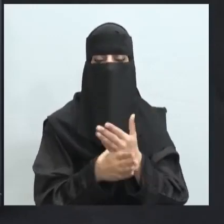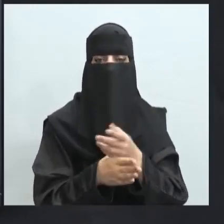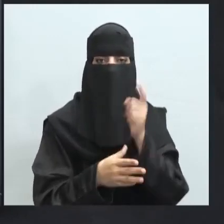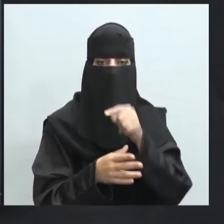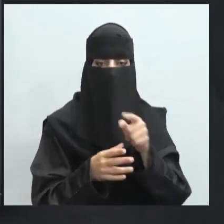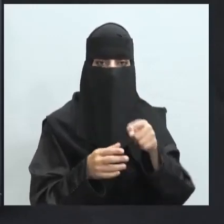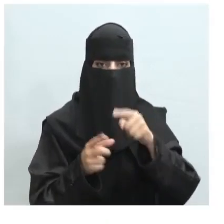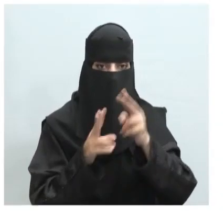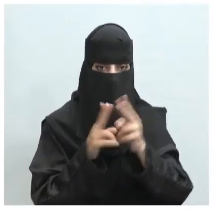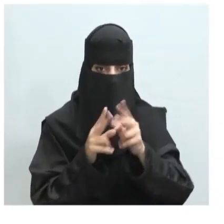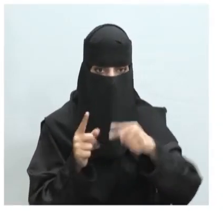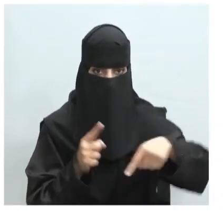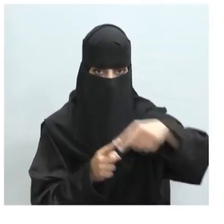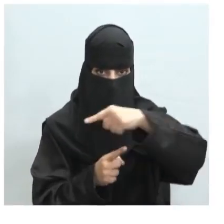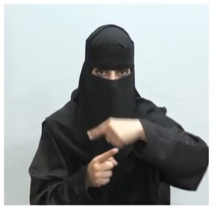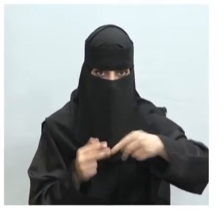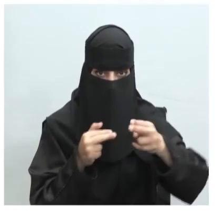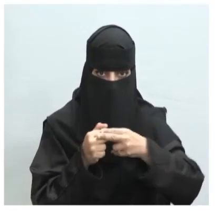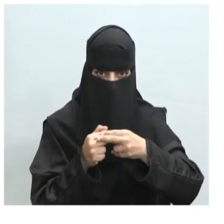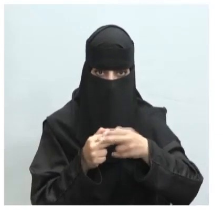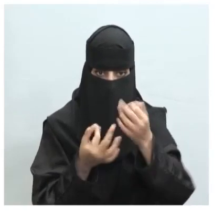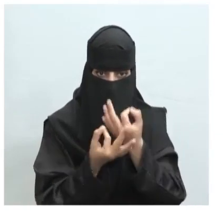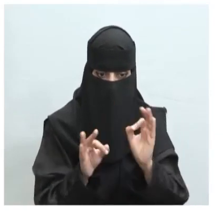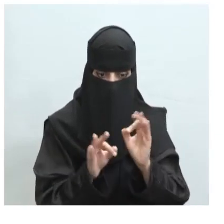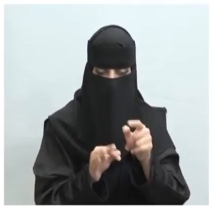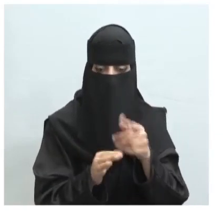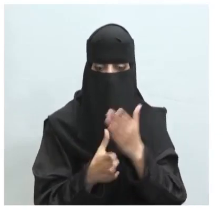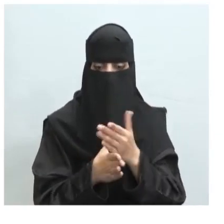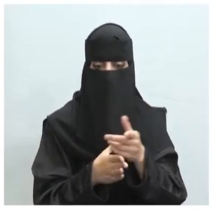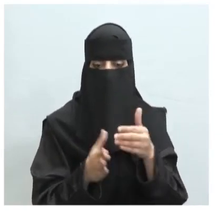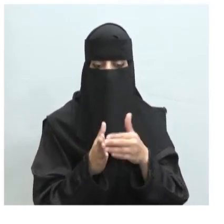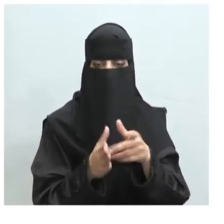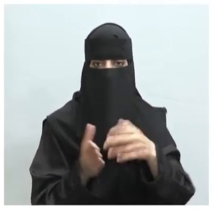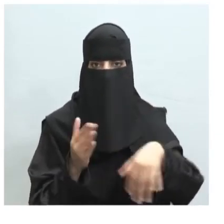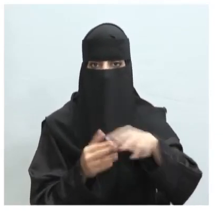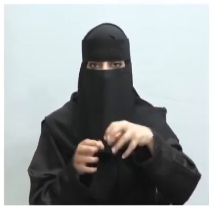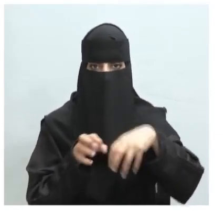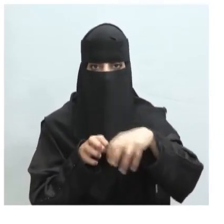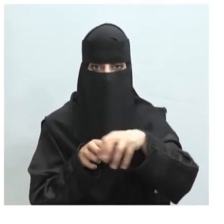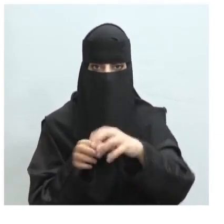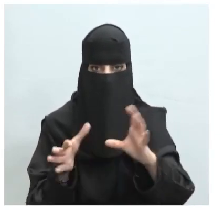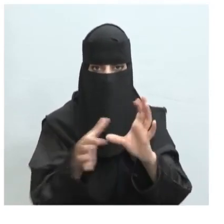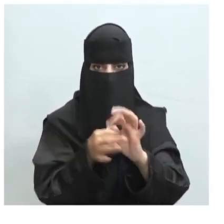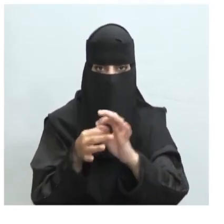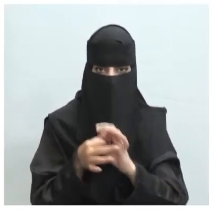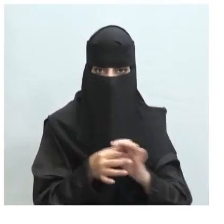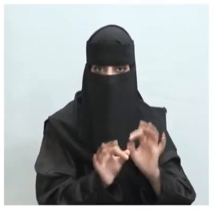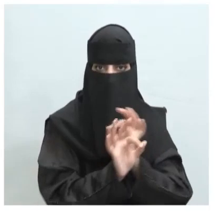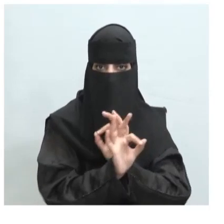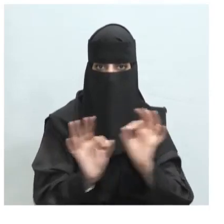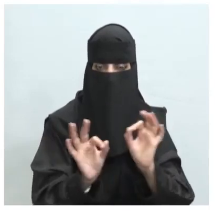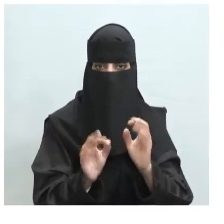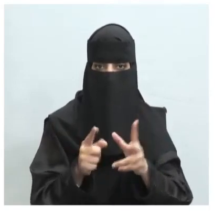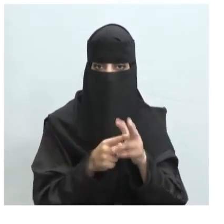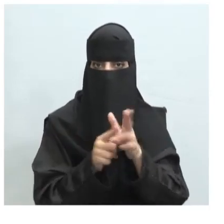الكهربائيه مغلقه اذا الدائره الكهربائيه المغلقه تكون جميع اجزائ ها متصله معا ليس